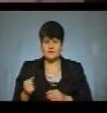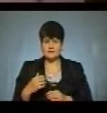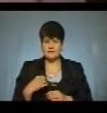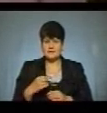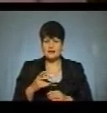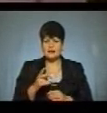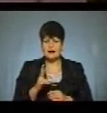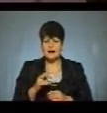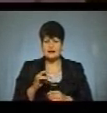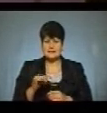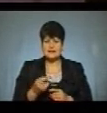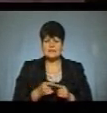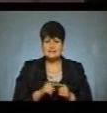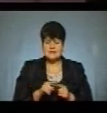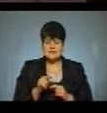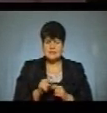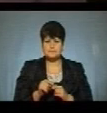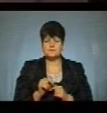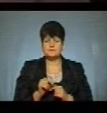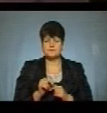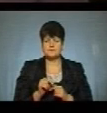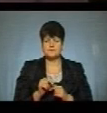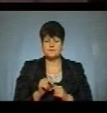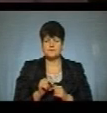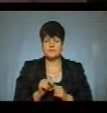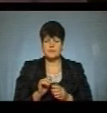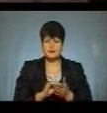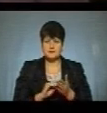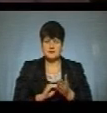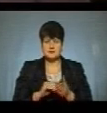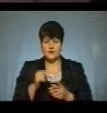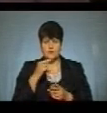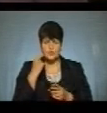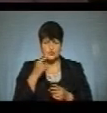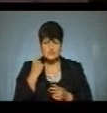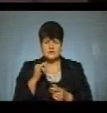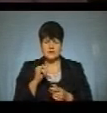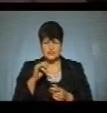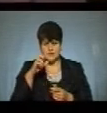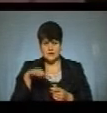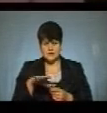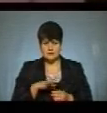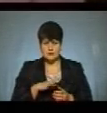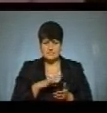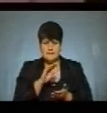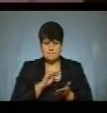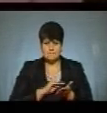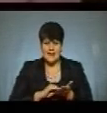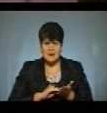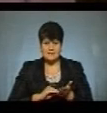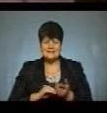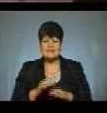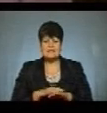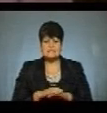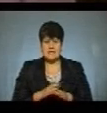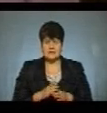це такі своєрідні акти, які в Російській імперії проводились перепис своєрідного населення.